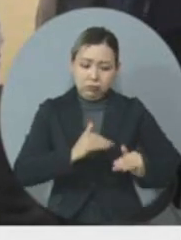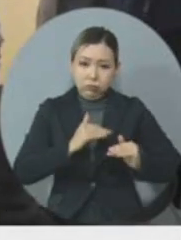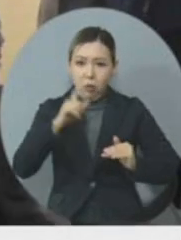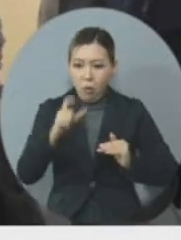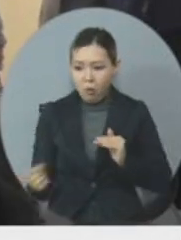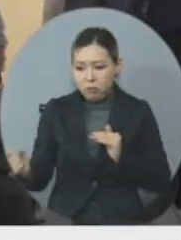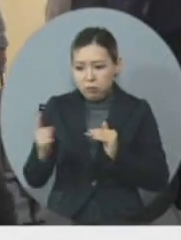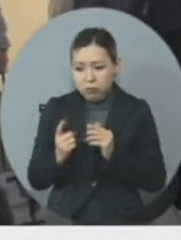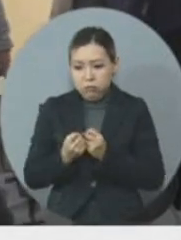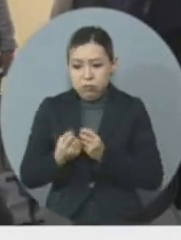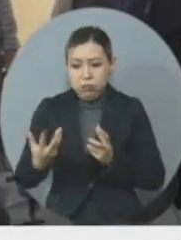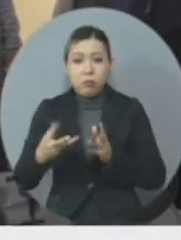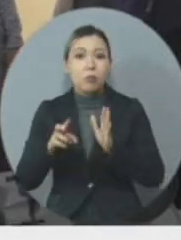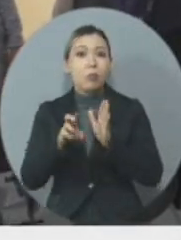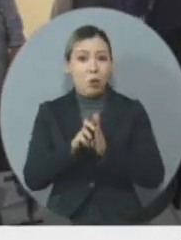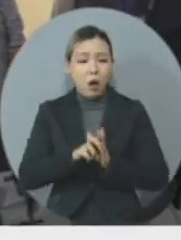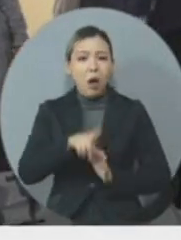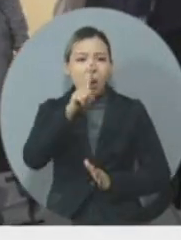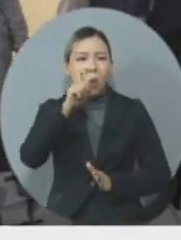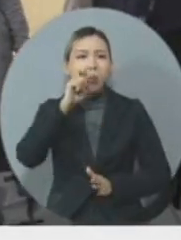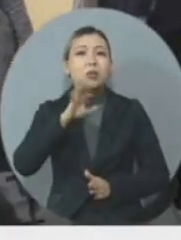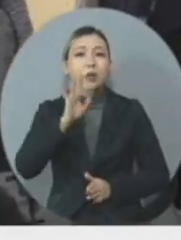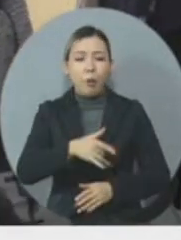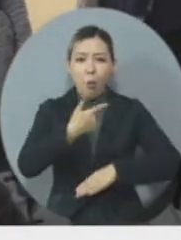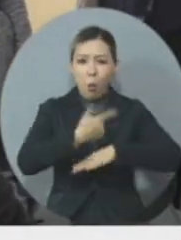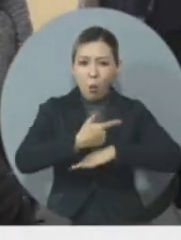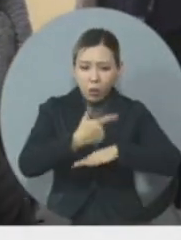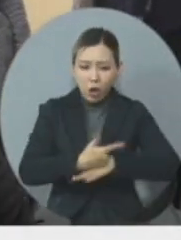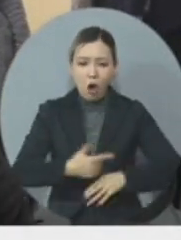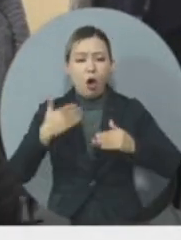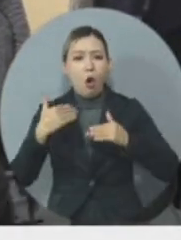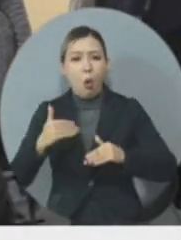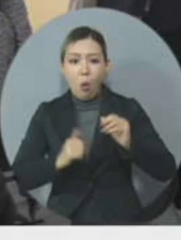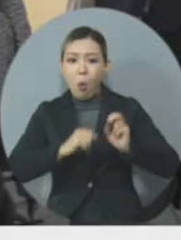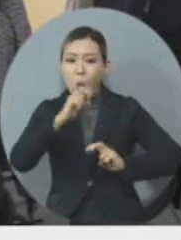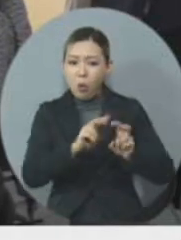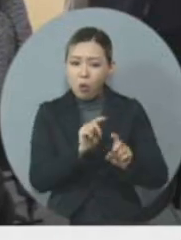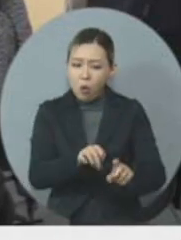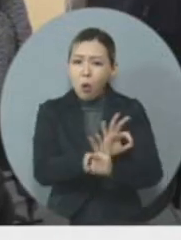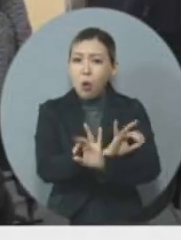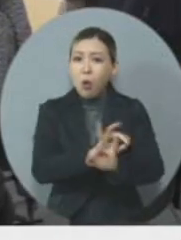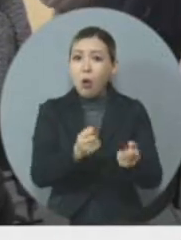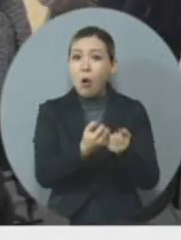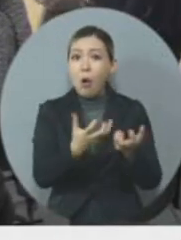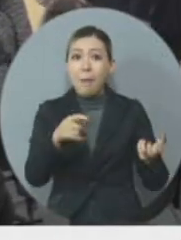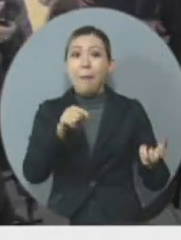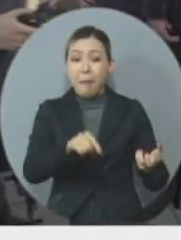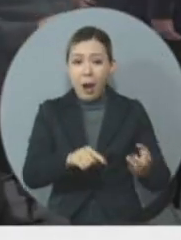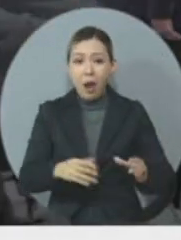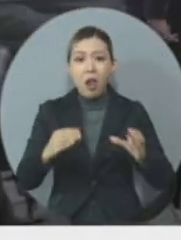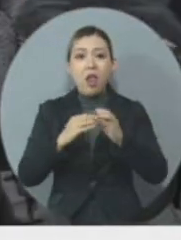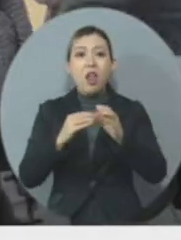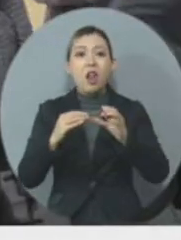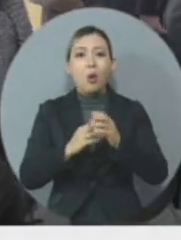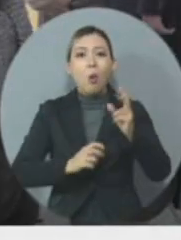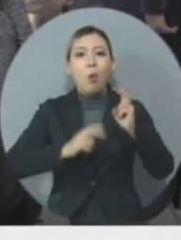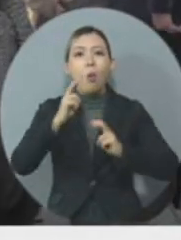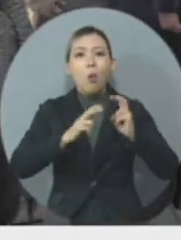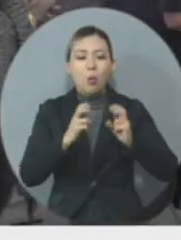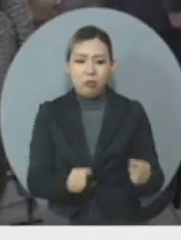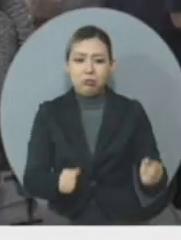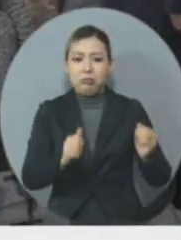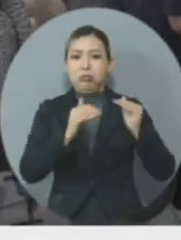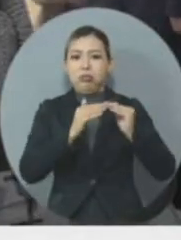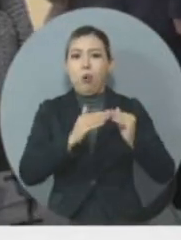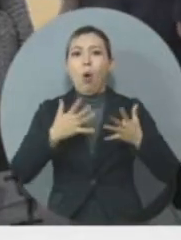гол мөрөөдж байгаа зүйл гэвэл энэ гутлын, ойдлын энэ олон үйлдвэрүүдээр бид эрдэнтэй үйлдвэрийг хувцаар хангана.